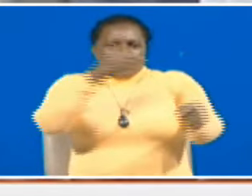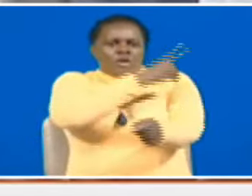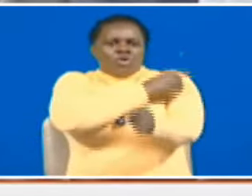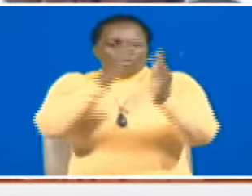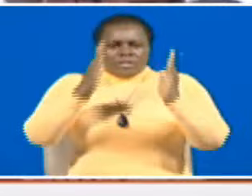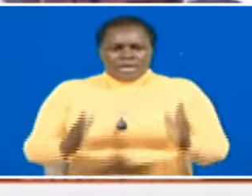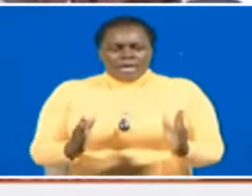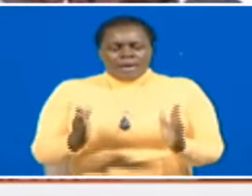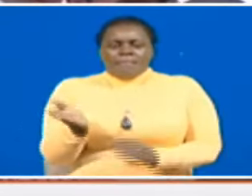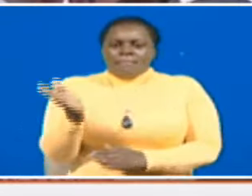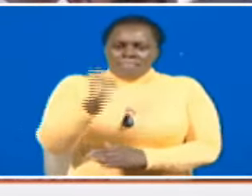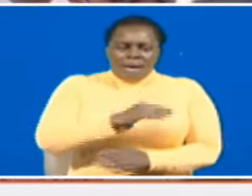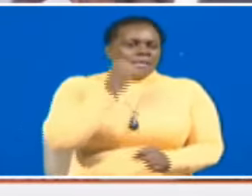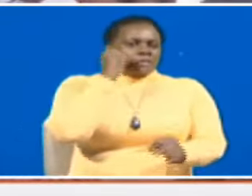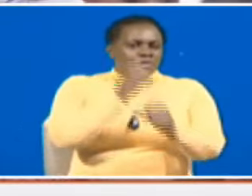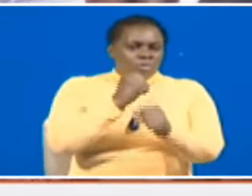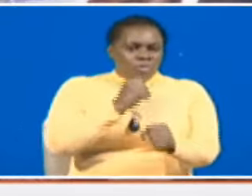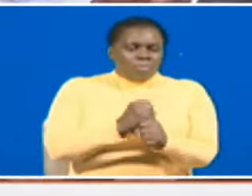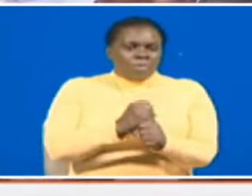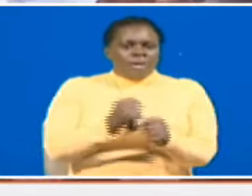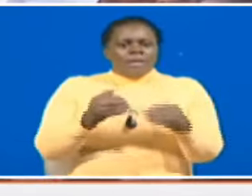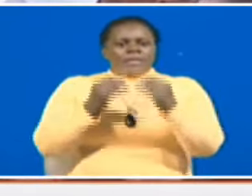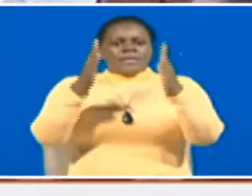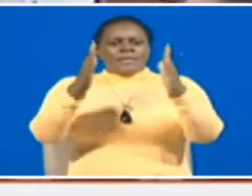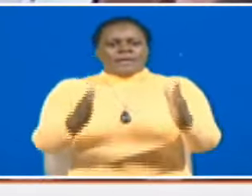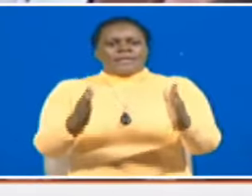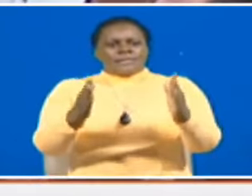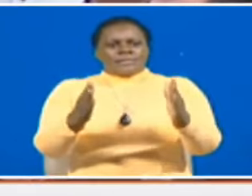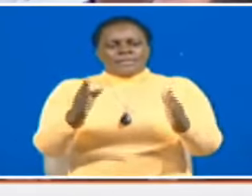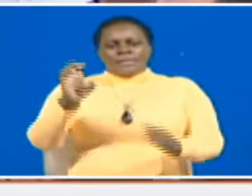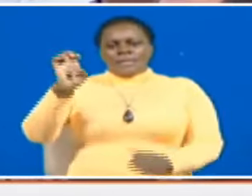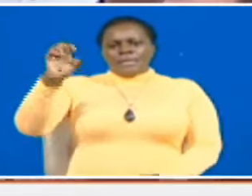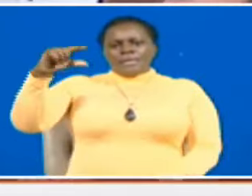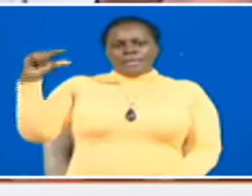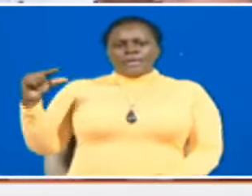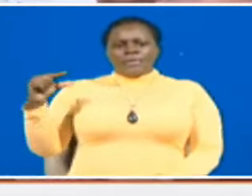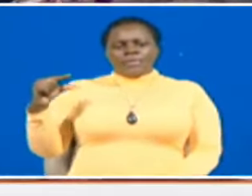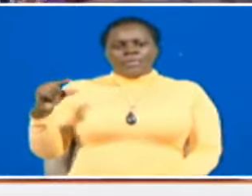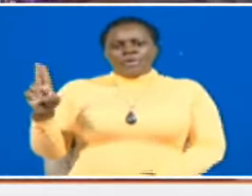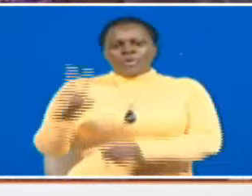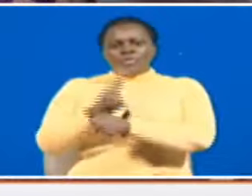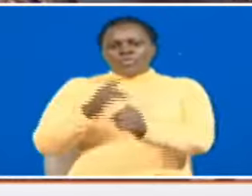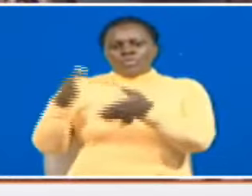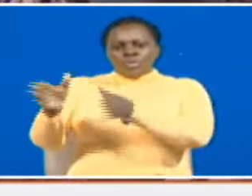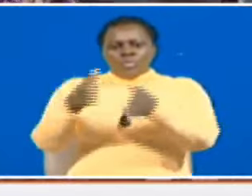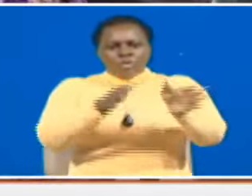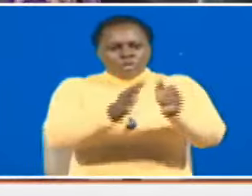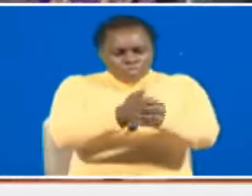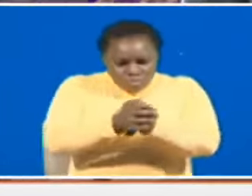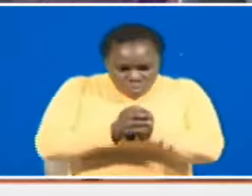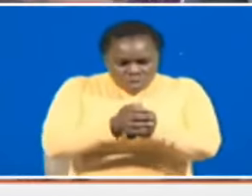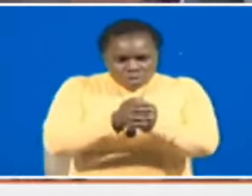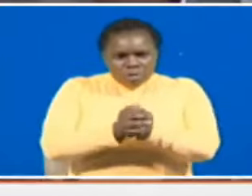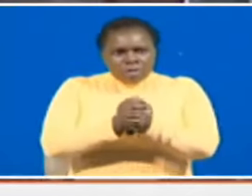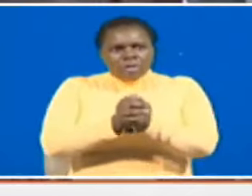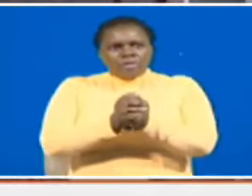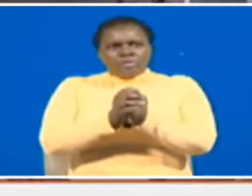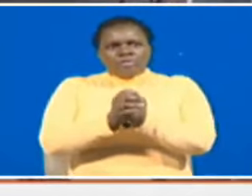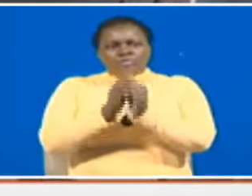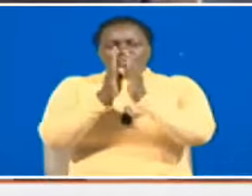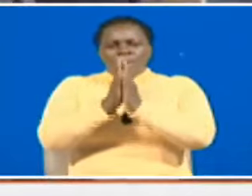ili warejee kazini. Viongozi kaunti ya Elgeyo Marakwet wametumia nafasi ya ibada ya Eid kuomba